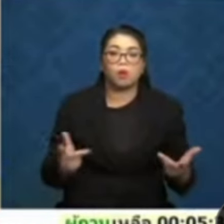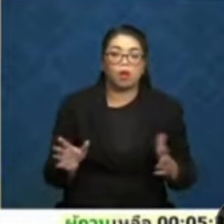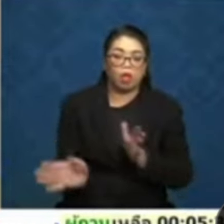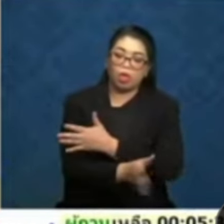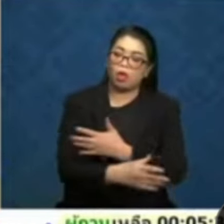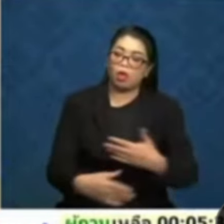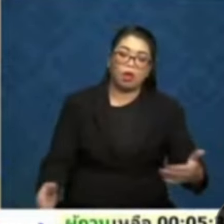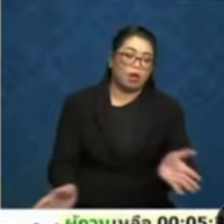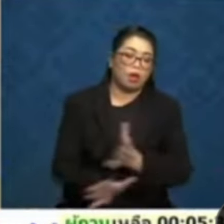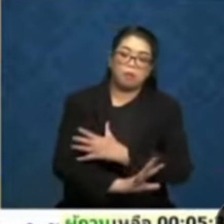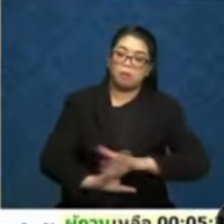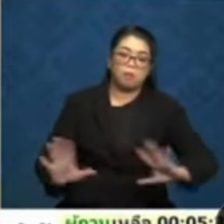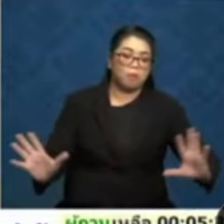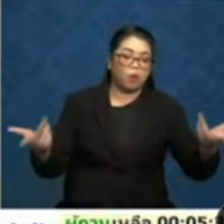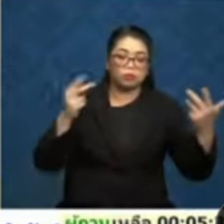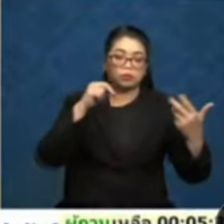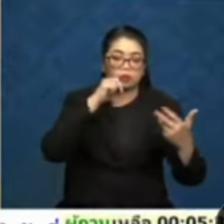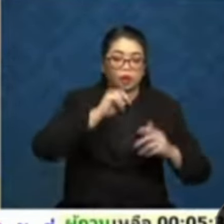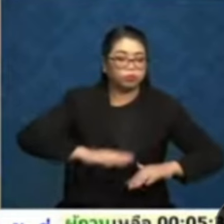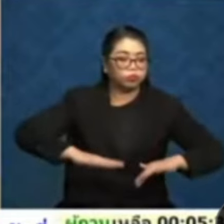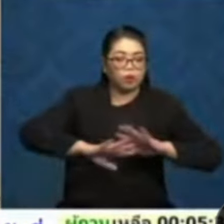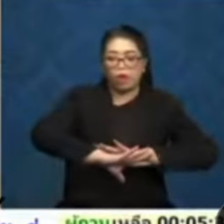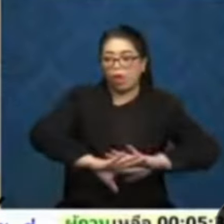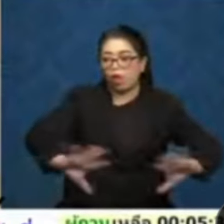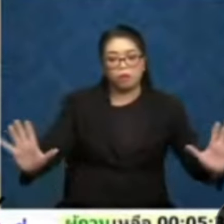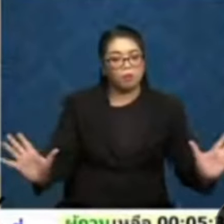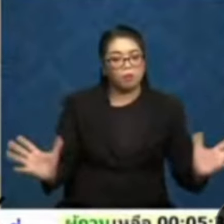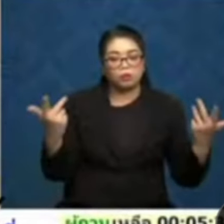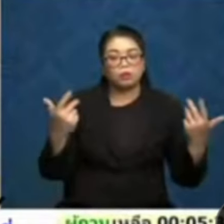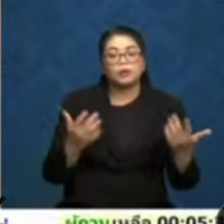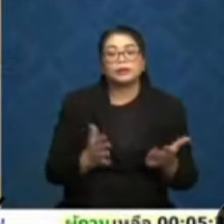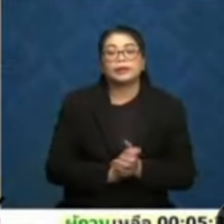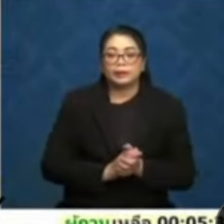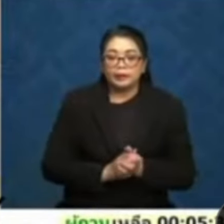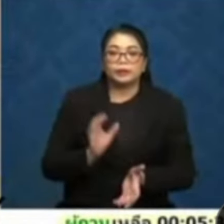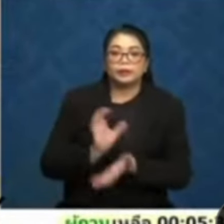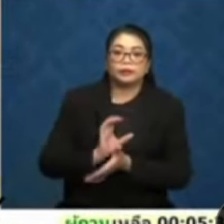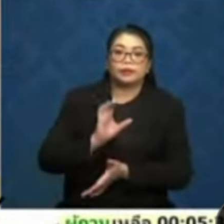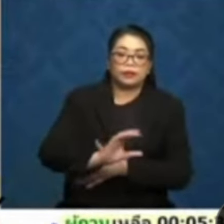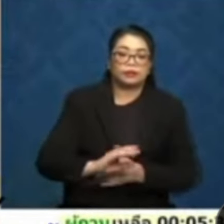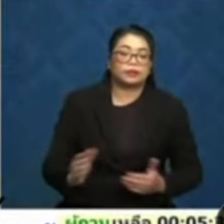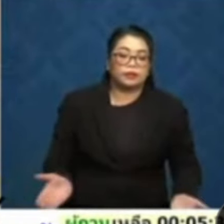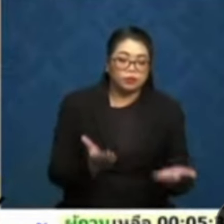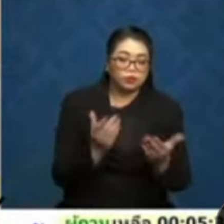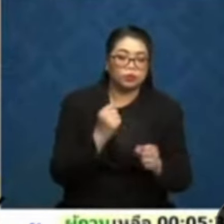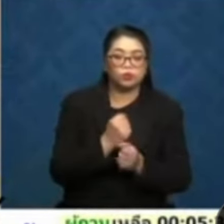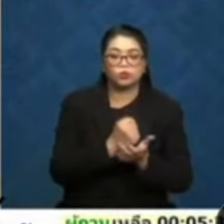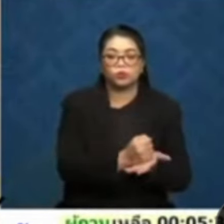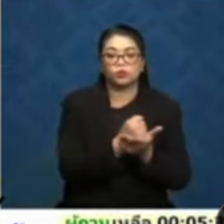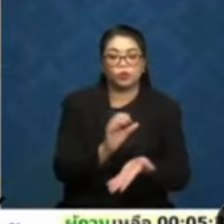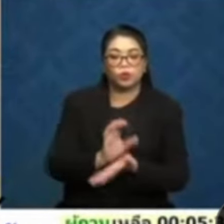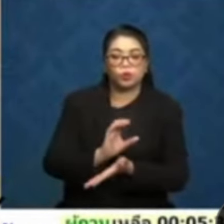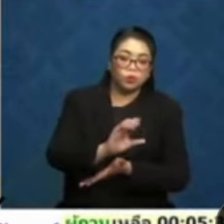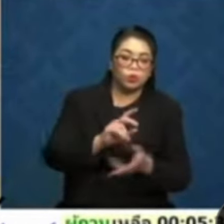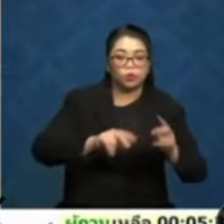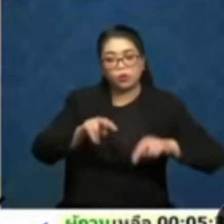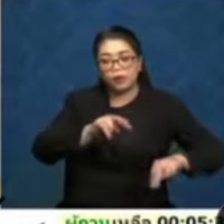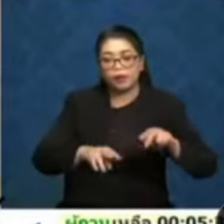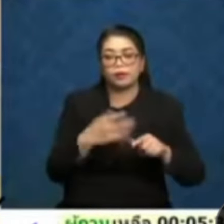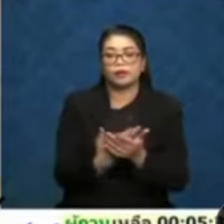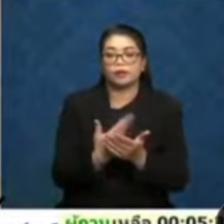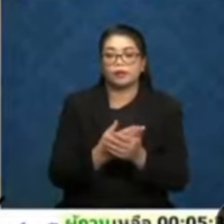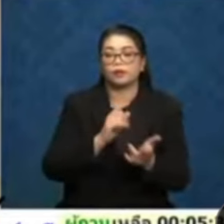ไม่เหลืออะไรแล้วงั้นเป็นความจำเป็นอย่างยิ่งที่รัฐจะต้องเข้าไปสนับสนุนแล้วก็ช่วยดูแลค่ะยังมีอีกหลายๆมาต